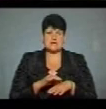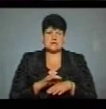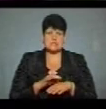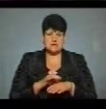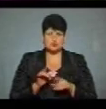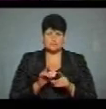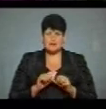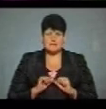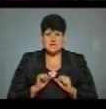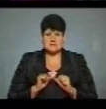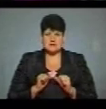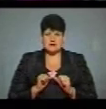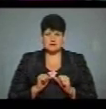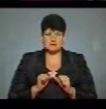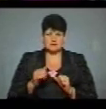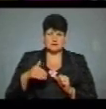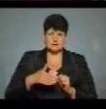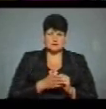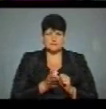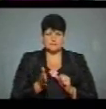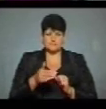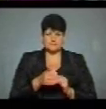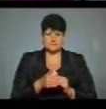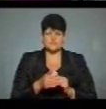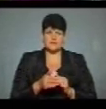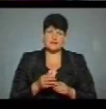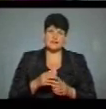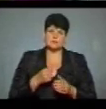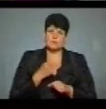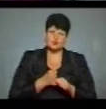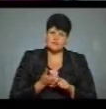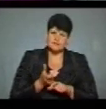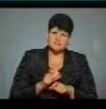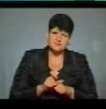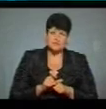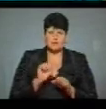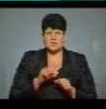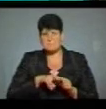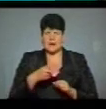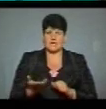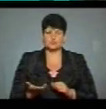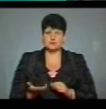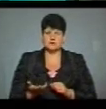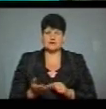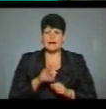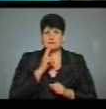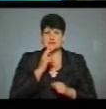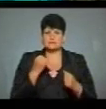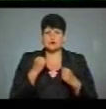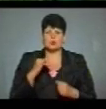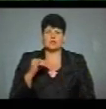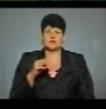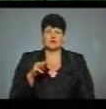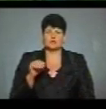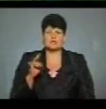щоб не перестаратися на рінг-вержах, перепрацювати чи не допрацювати, і можна перекинутись. Кременецька спортсменка Юліана